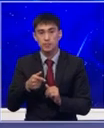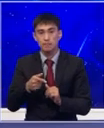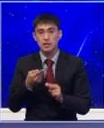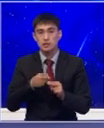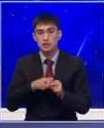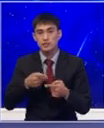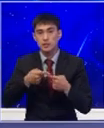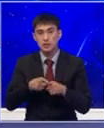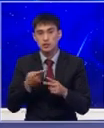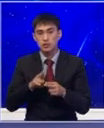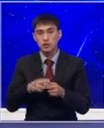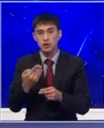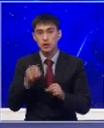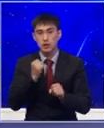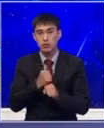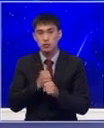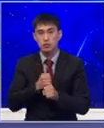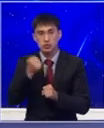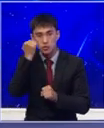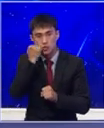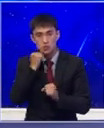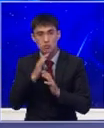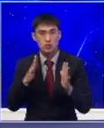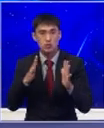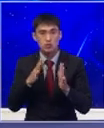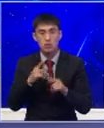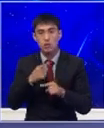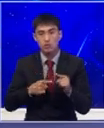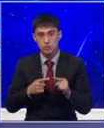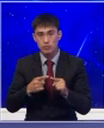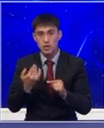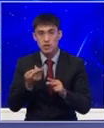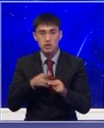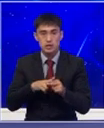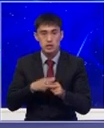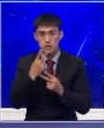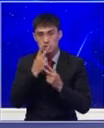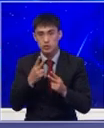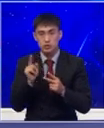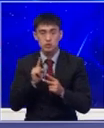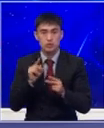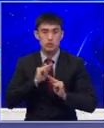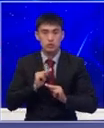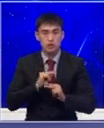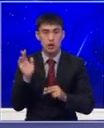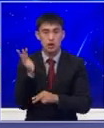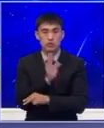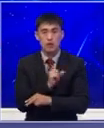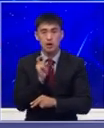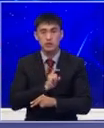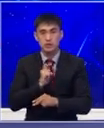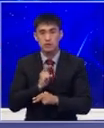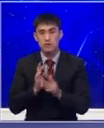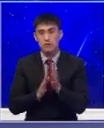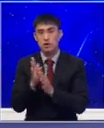вместе с тем техника с которой они работают изношена больше чем на половину и это Несмотря на то что сотрудники лесного хозяйства